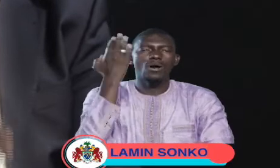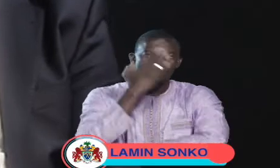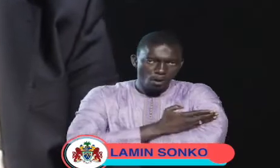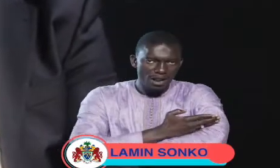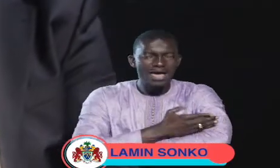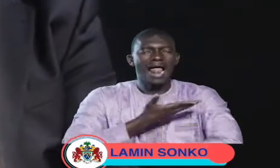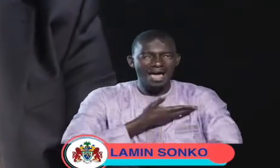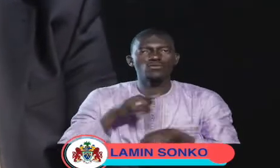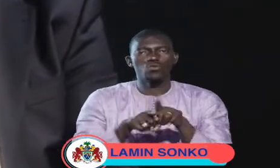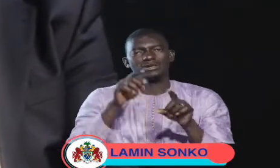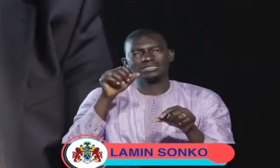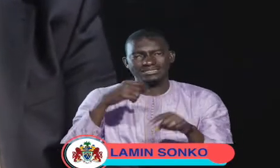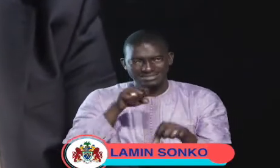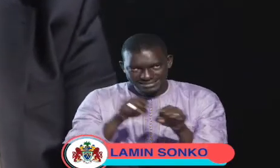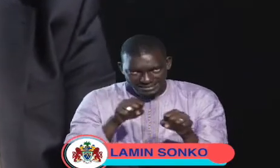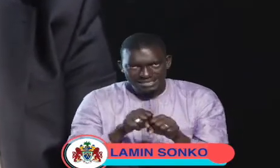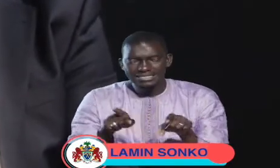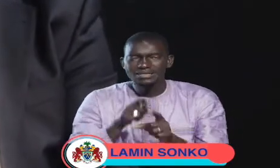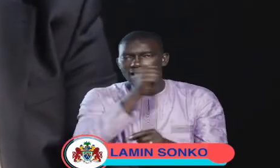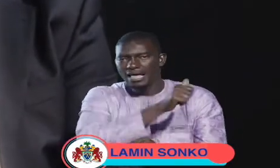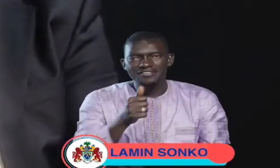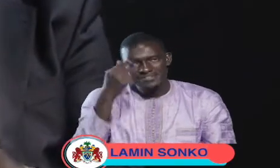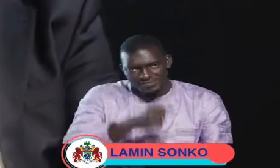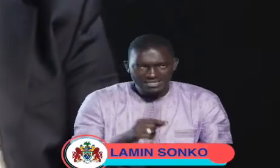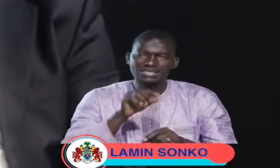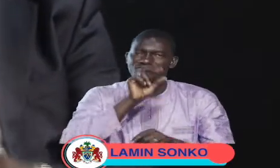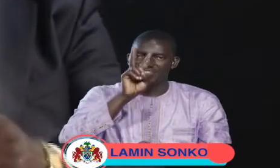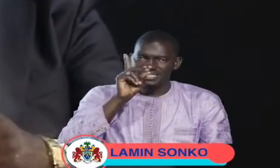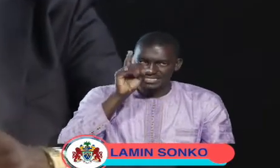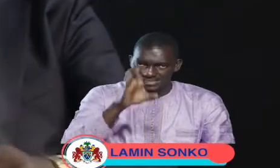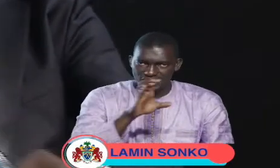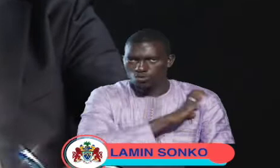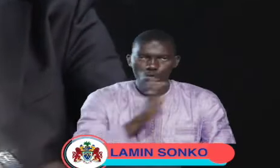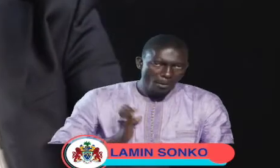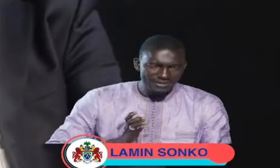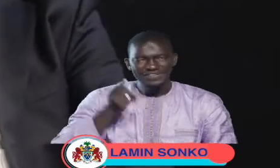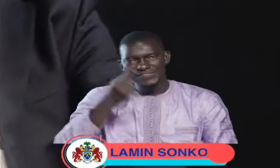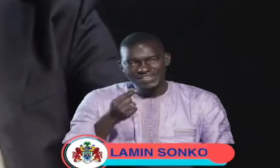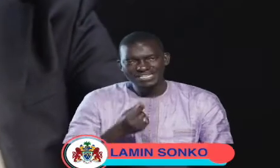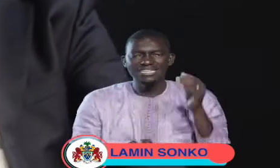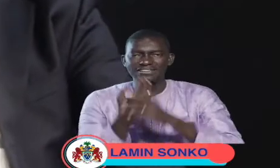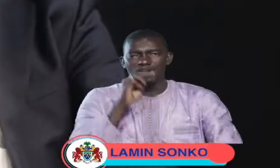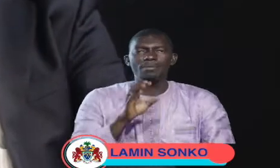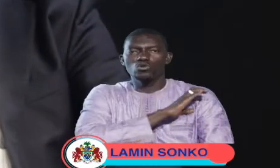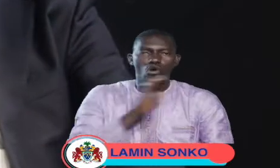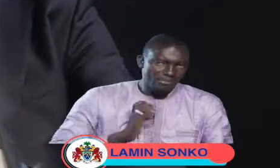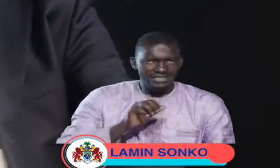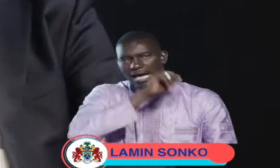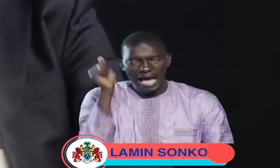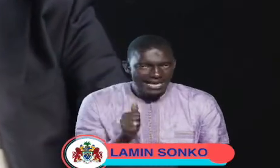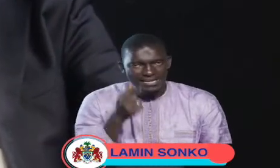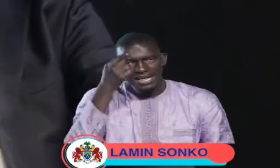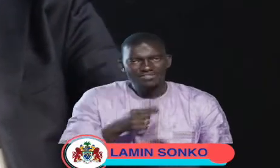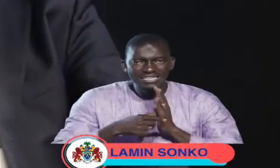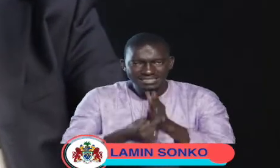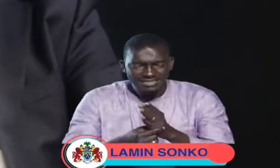bolo karan ay kalo alkali be karande vidisi village bele mon komi fane be karandla pour fane nyanta ila lod la nyanta kala munati pour ka joko ko courant ngin ka